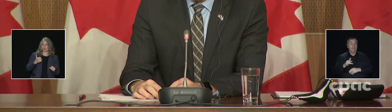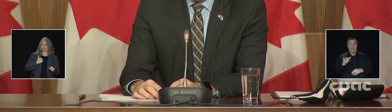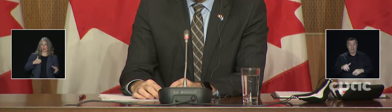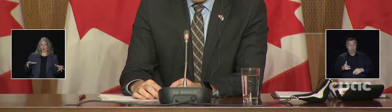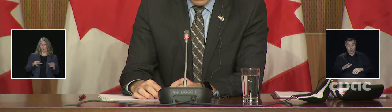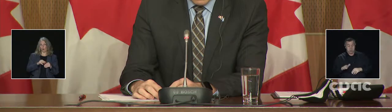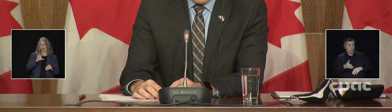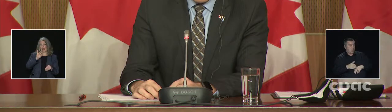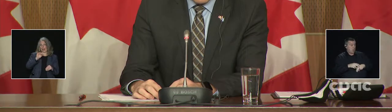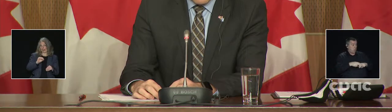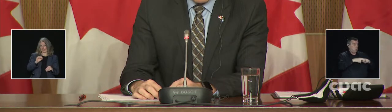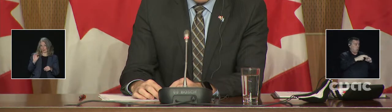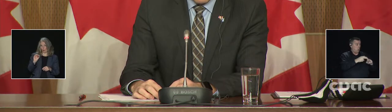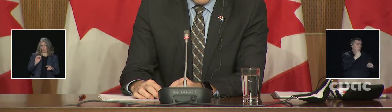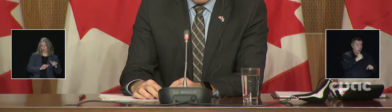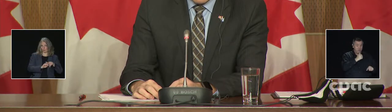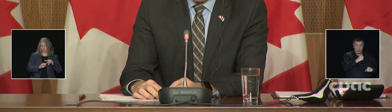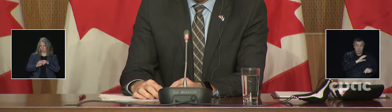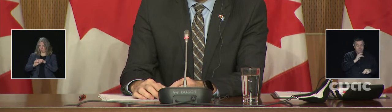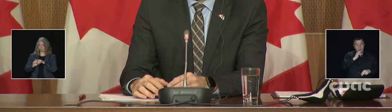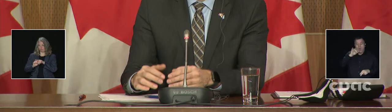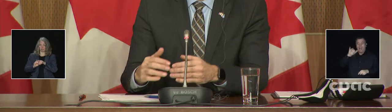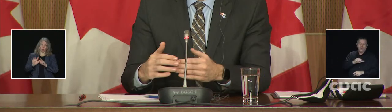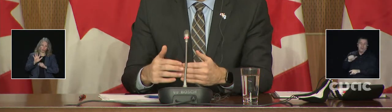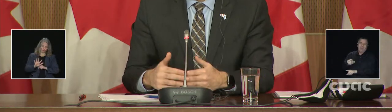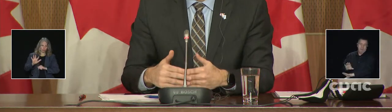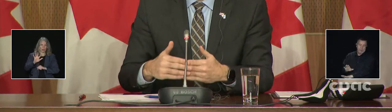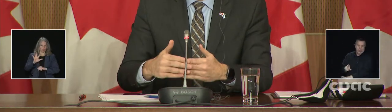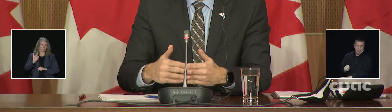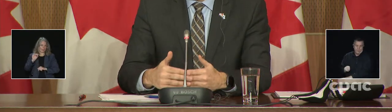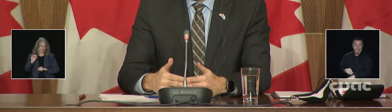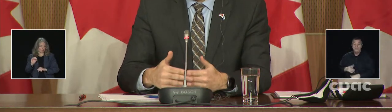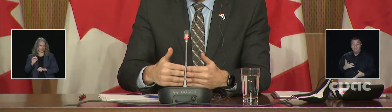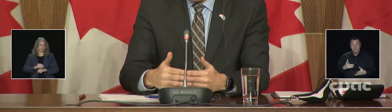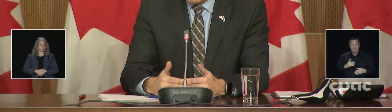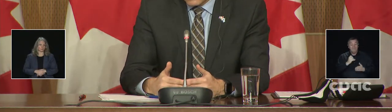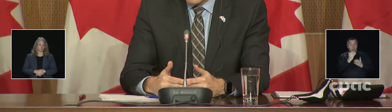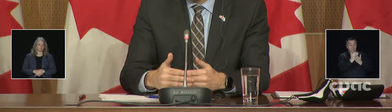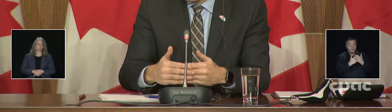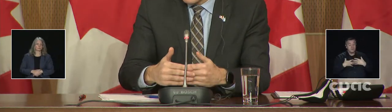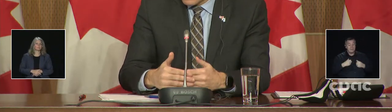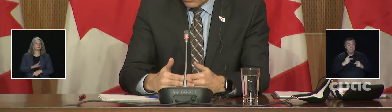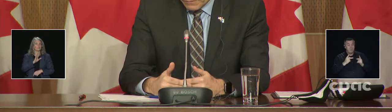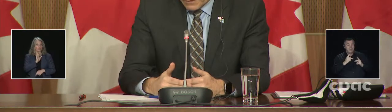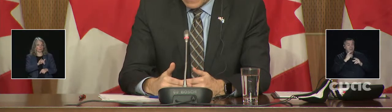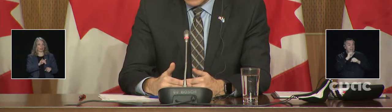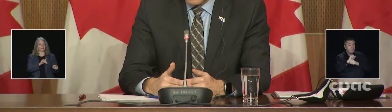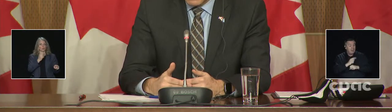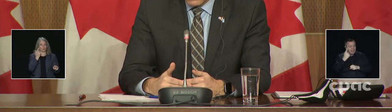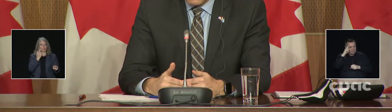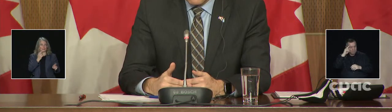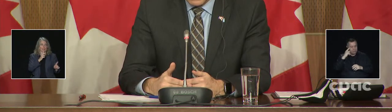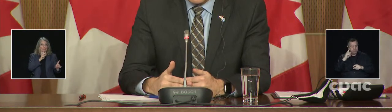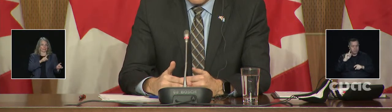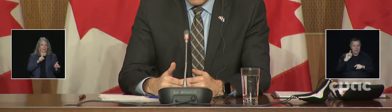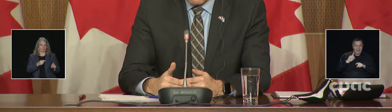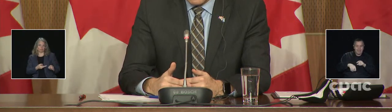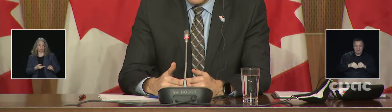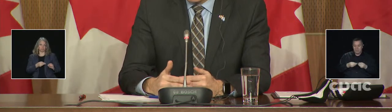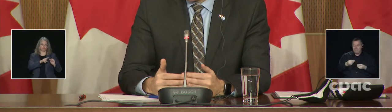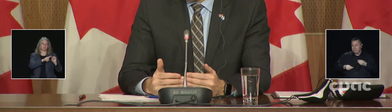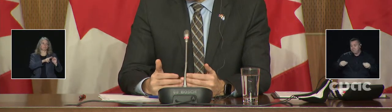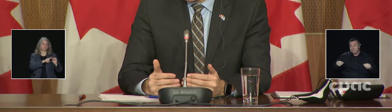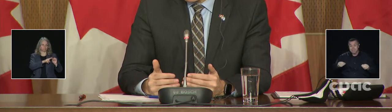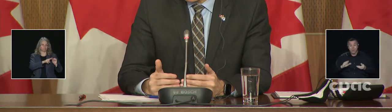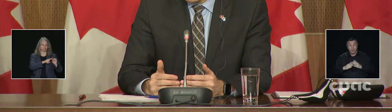augmentations importantes de cas à tous les jours au pays. Alors, ce sont des mesures de santé publique habituelles pour limiter la transmission communautaire qui sont